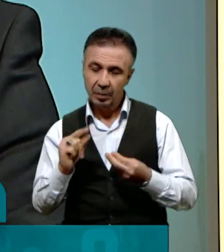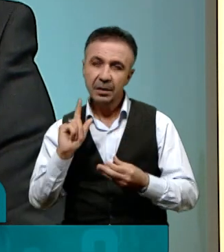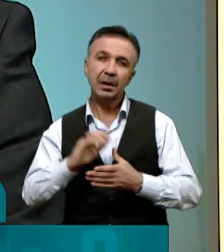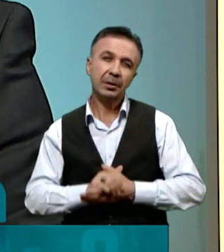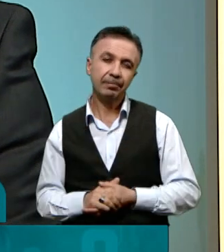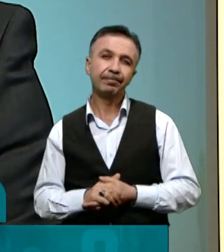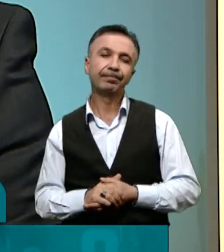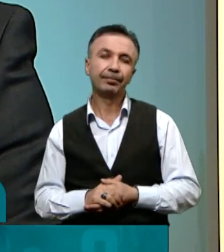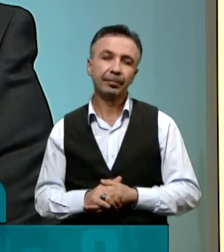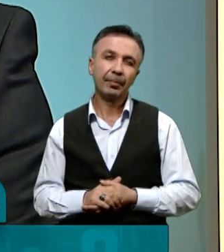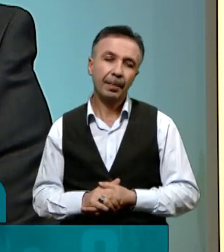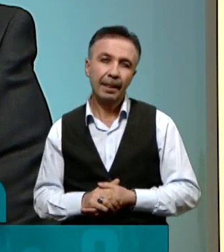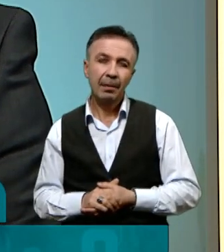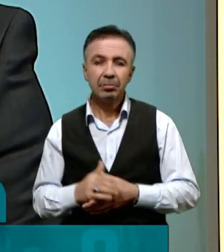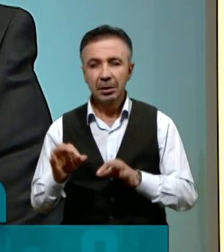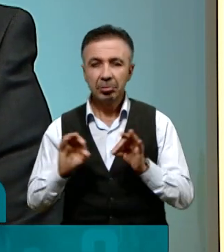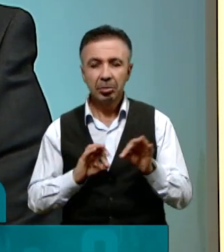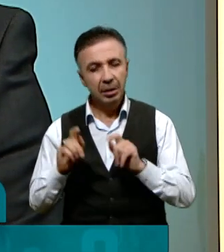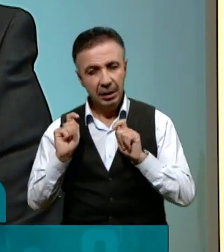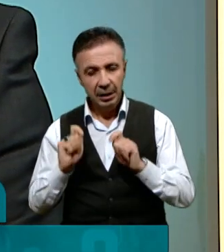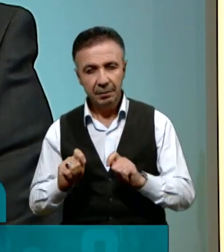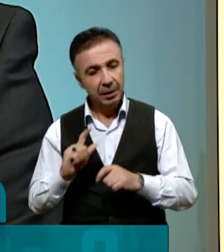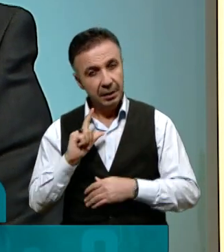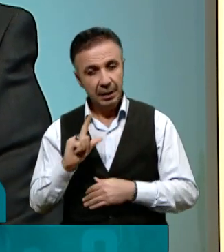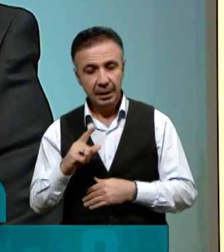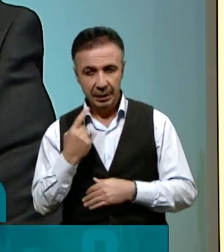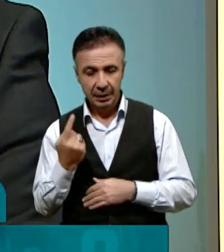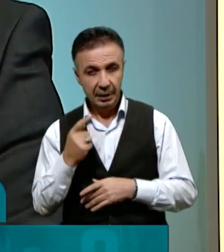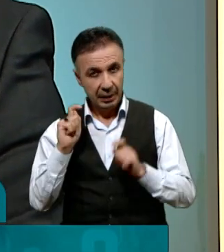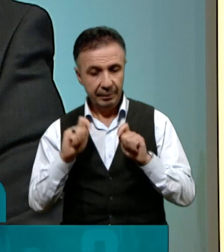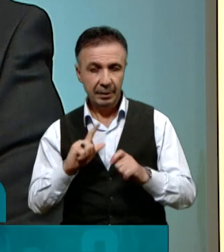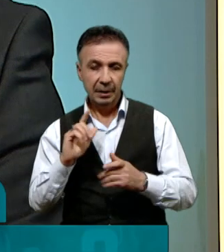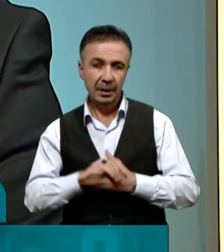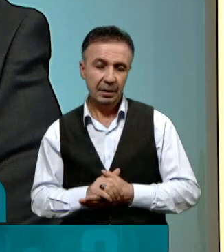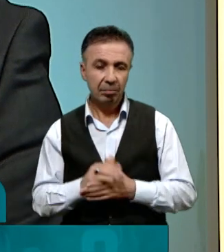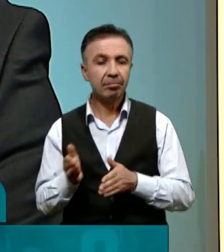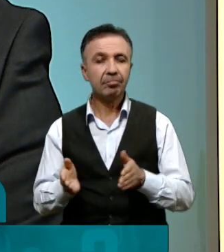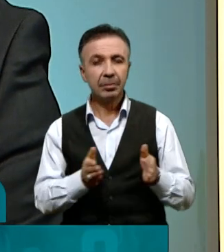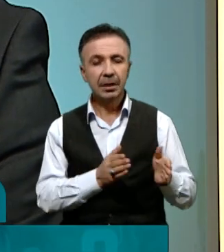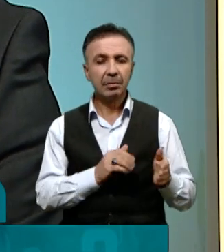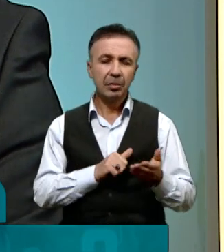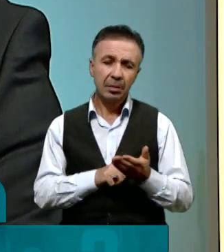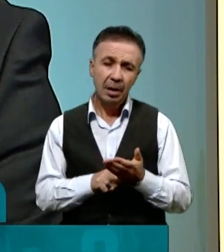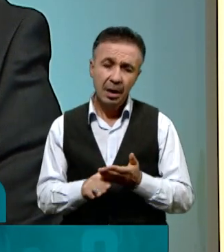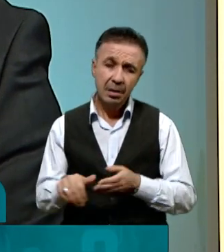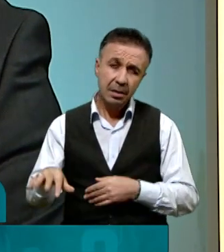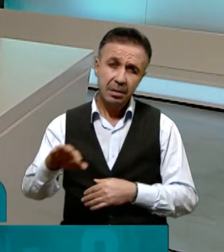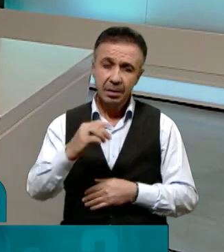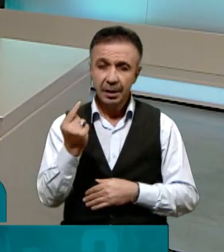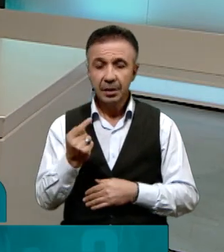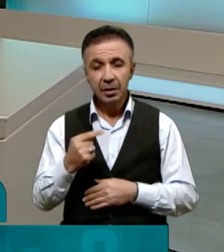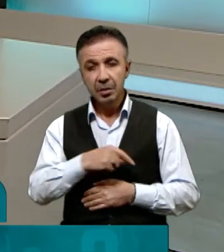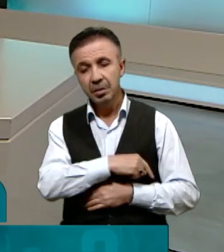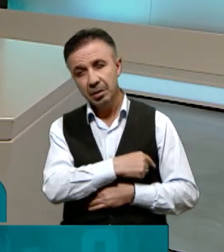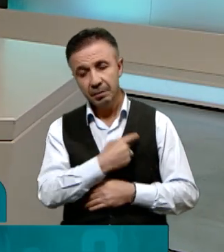vardır. Ve bunlar tabii ki denetlenmeli, mutlaka gerekli şeyler yapılmalı. Ama bunun dışında bütün her şey normal